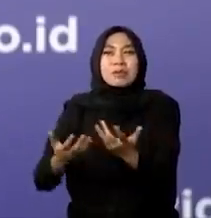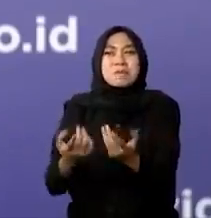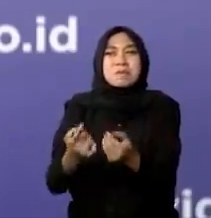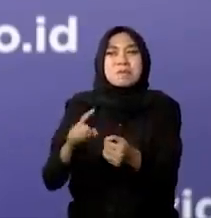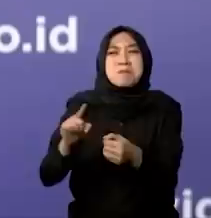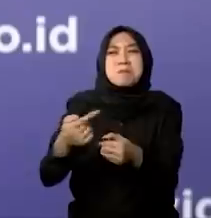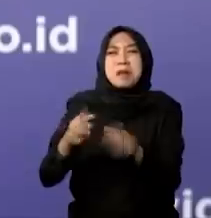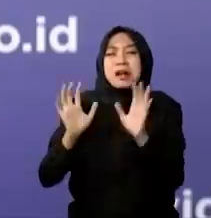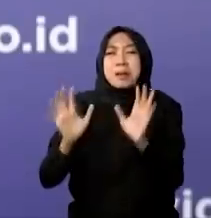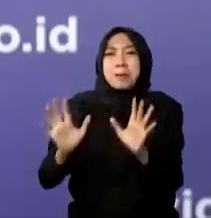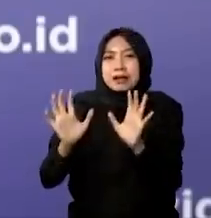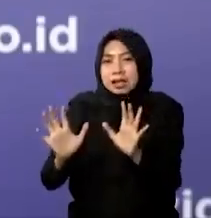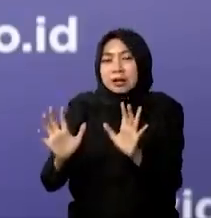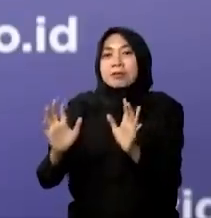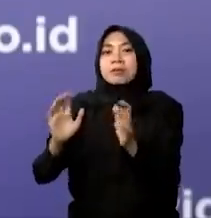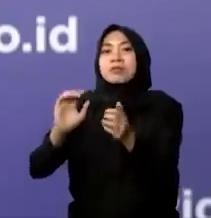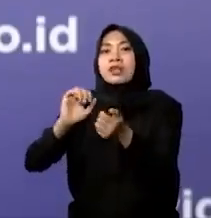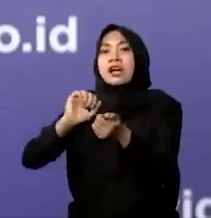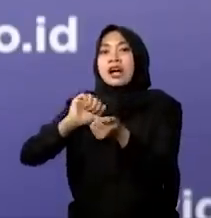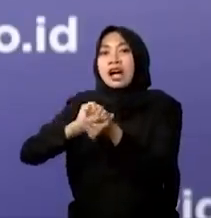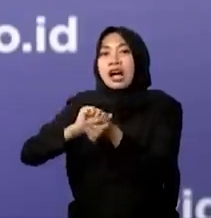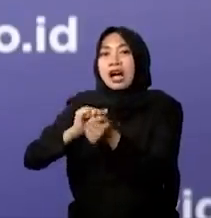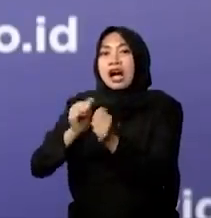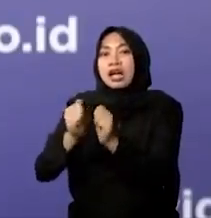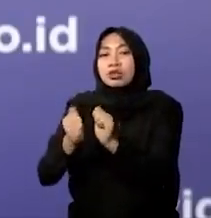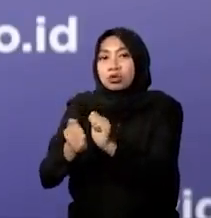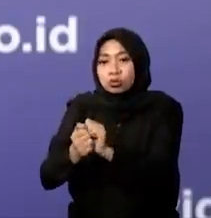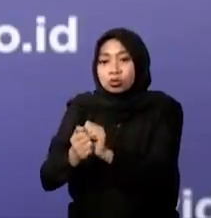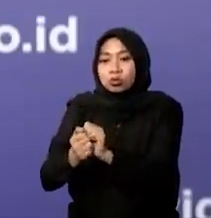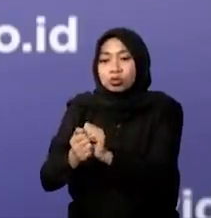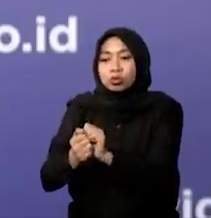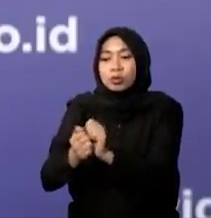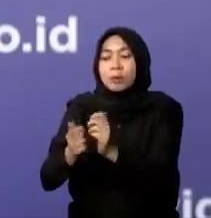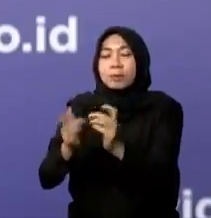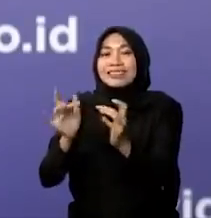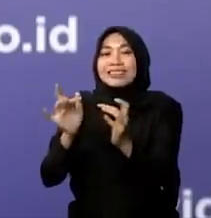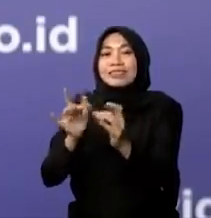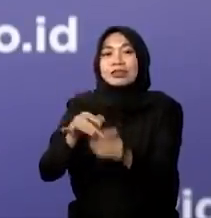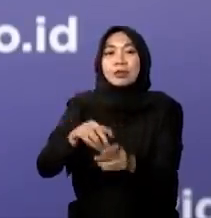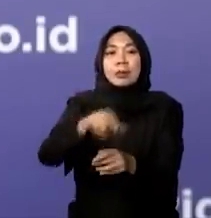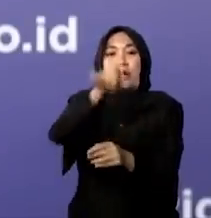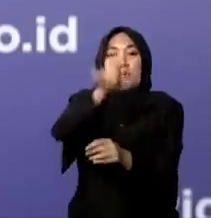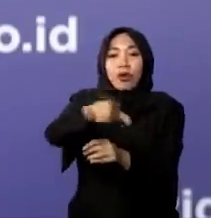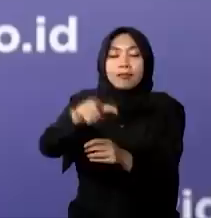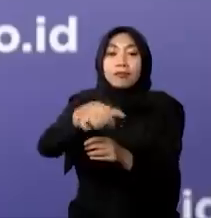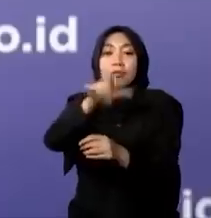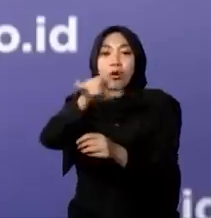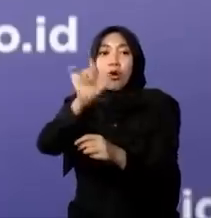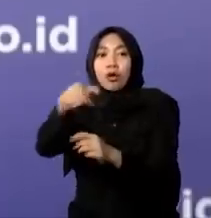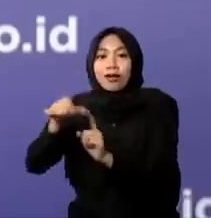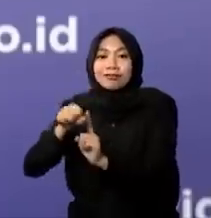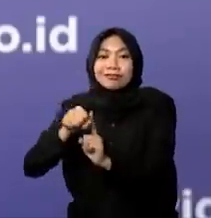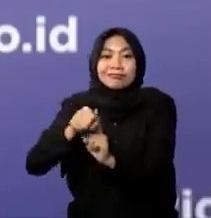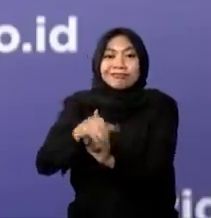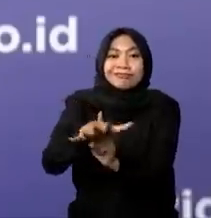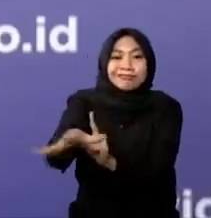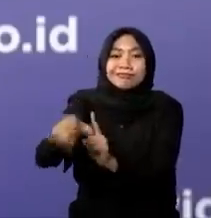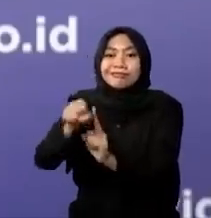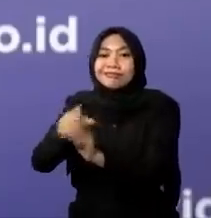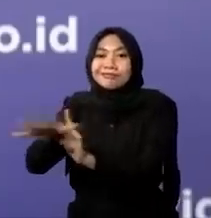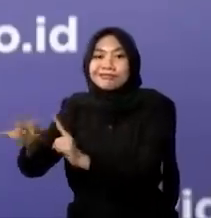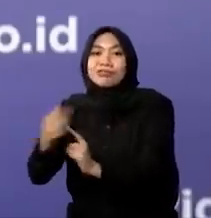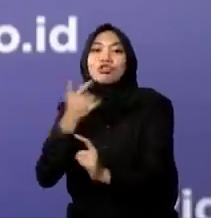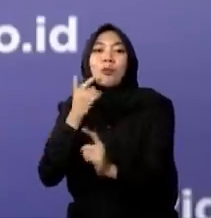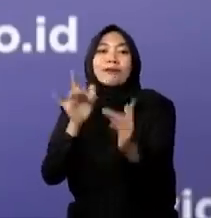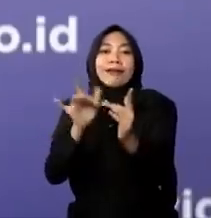oleh kasus-kasus yang kita dapatkan dari tracing secara agresif terhadap